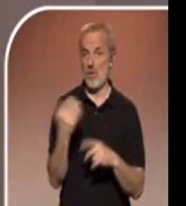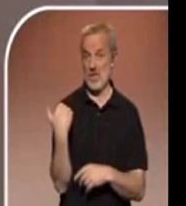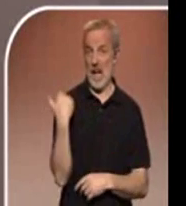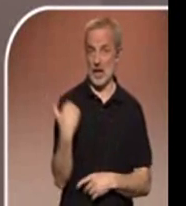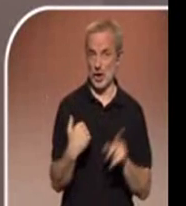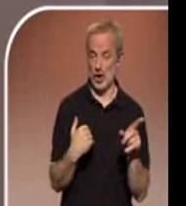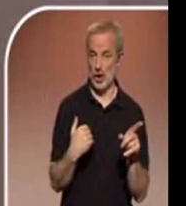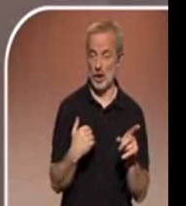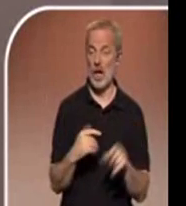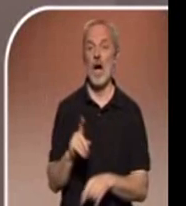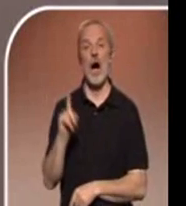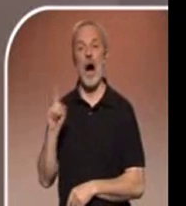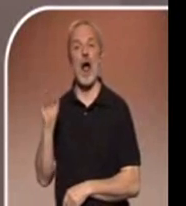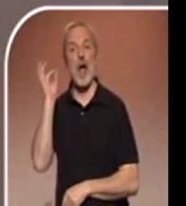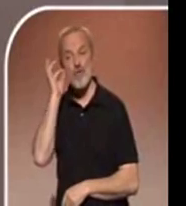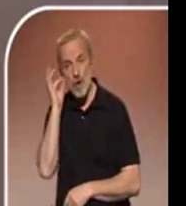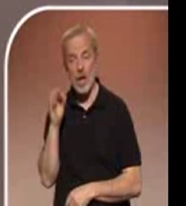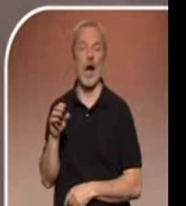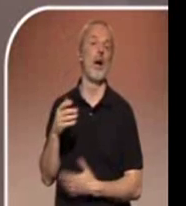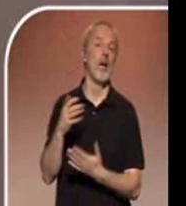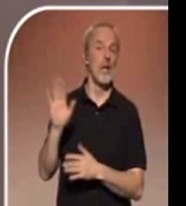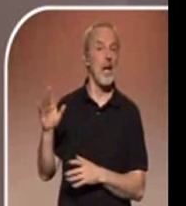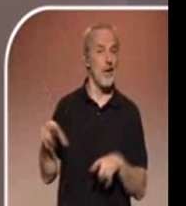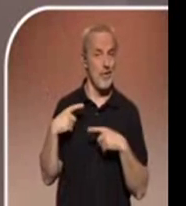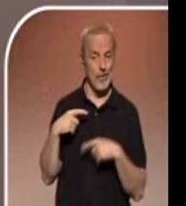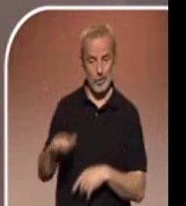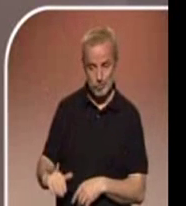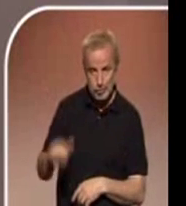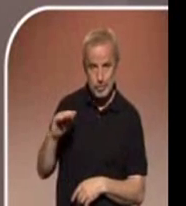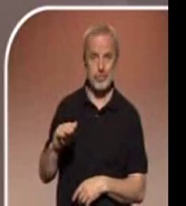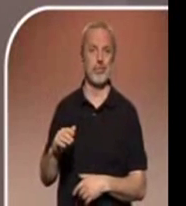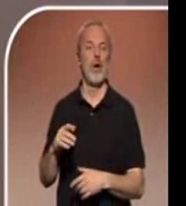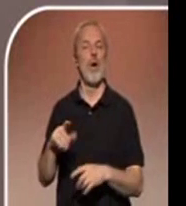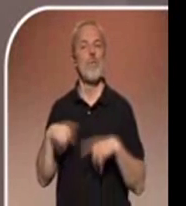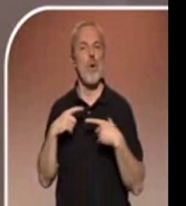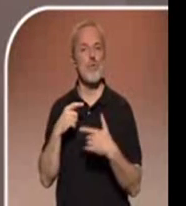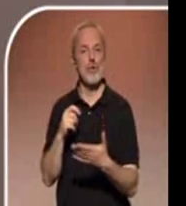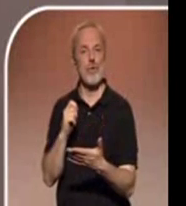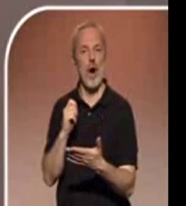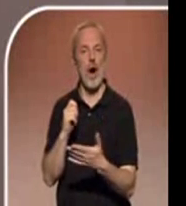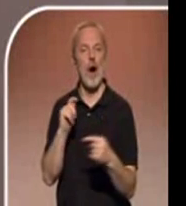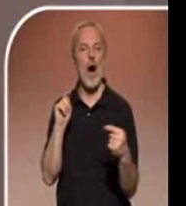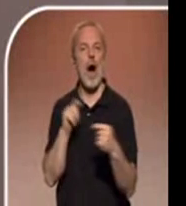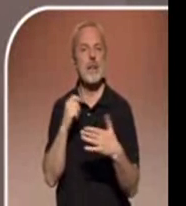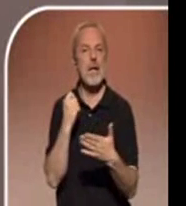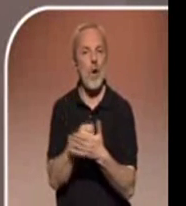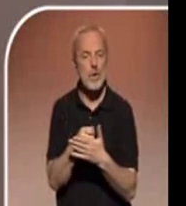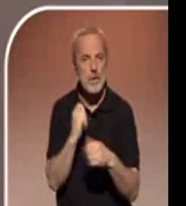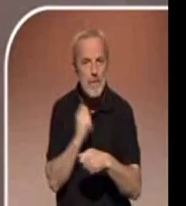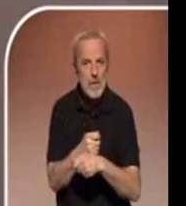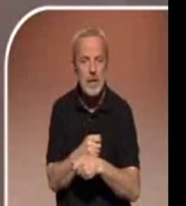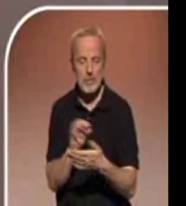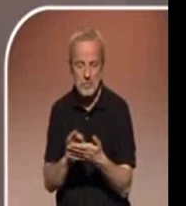tedy jsou gravidní nebo užívají hormonální antikoncepci, tak to riziko v